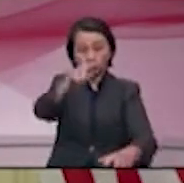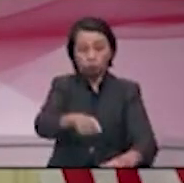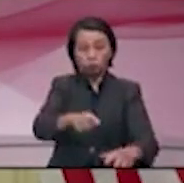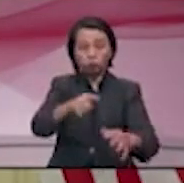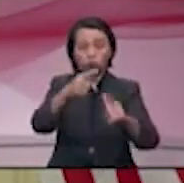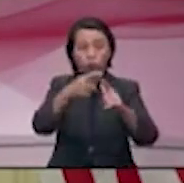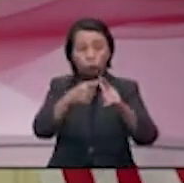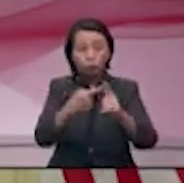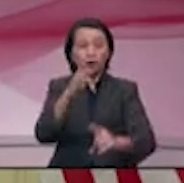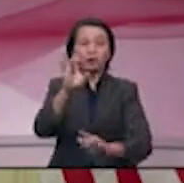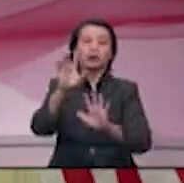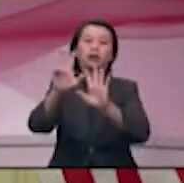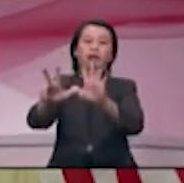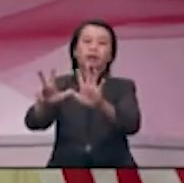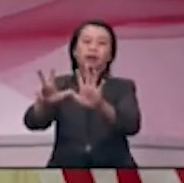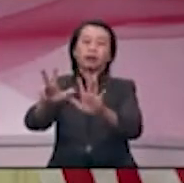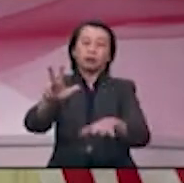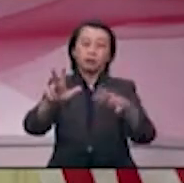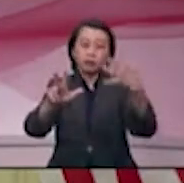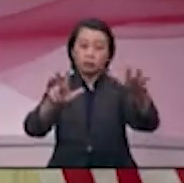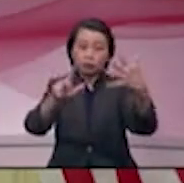ya kita benarkan